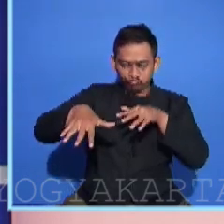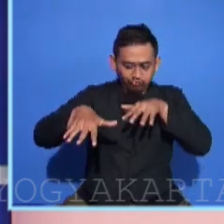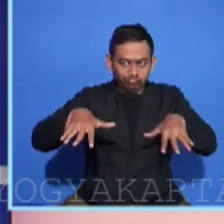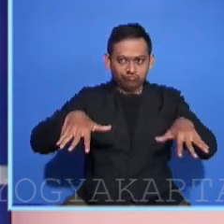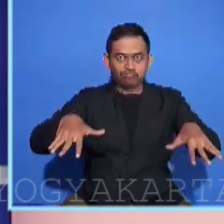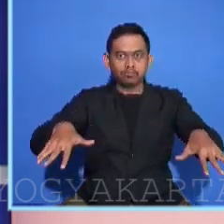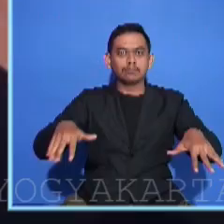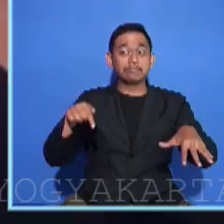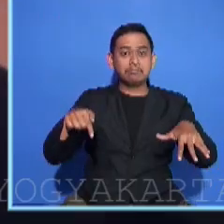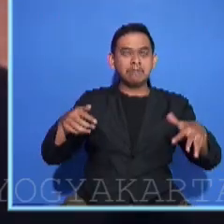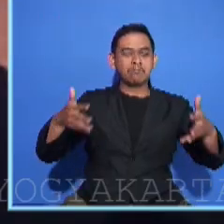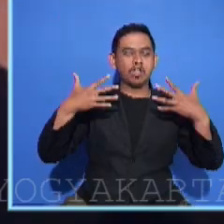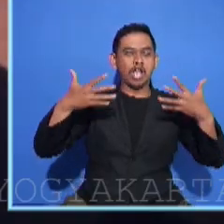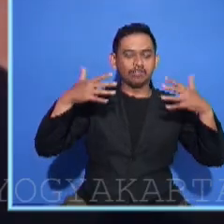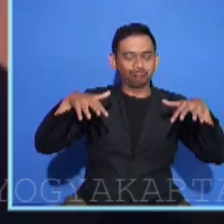panas guguran